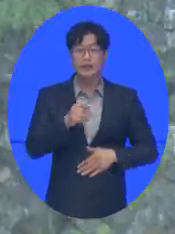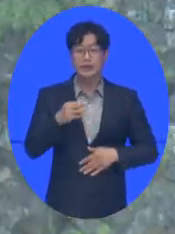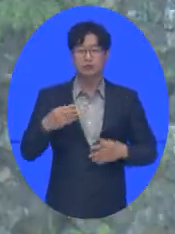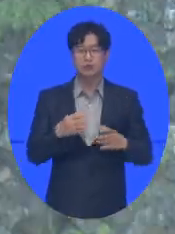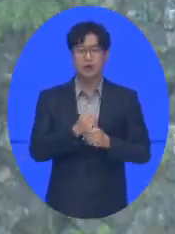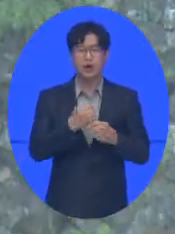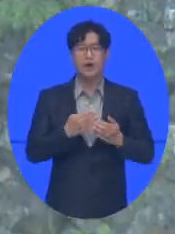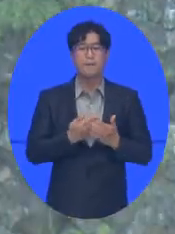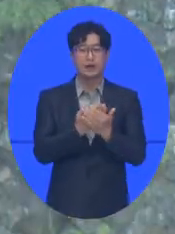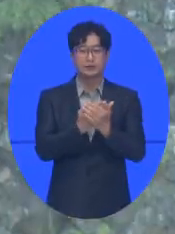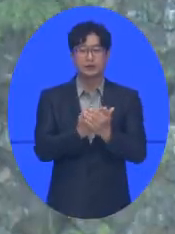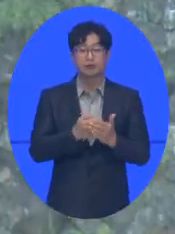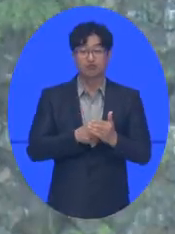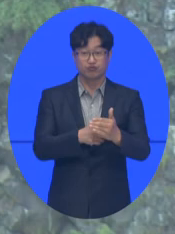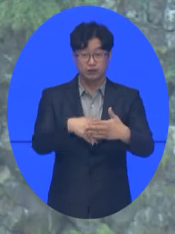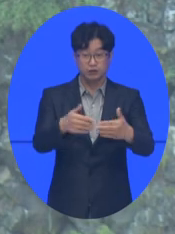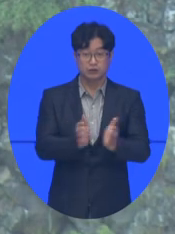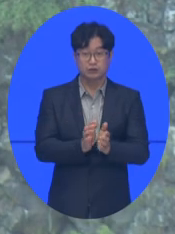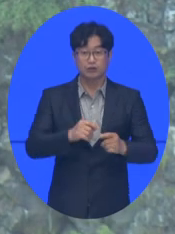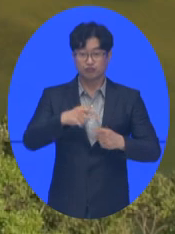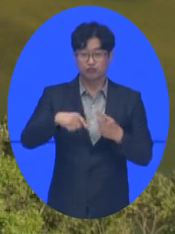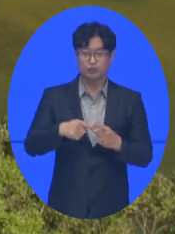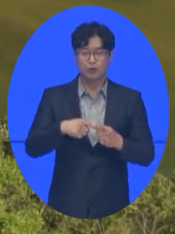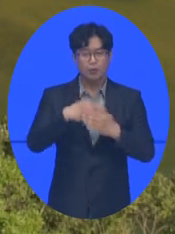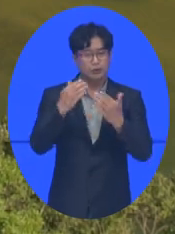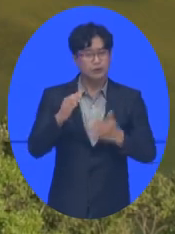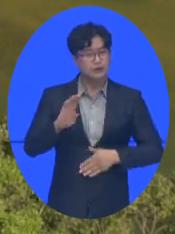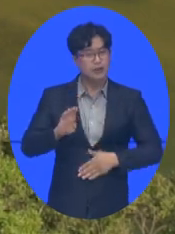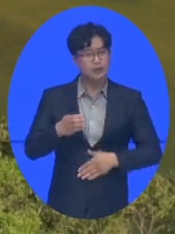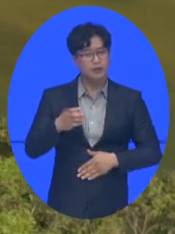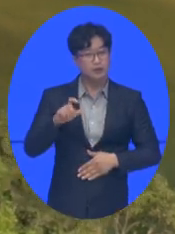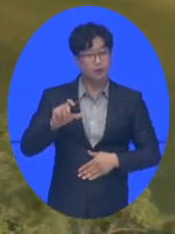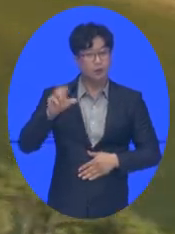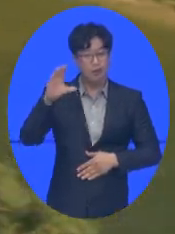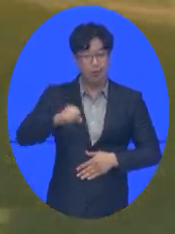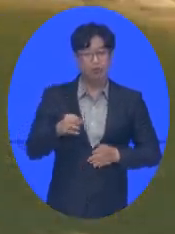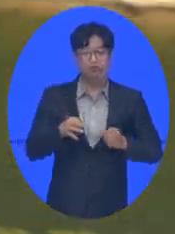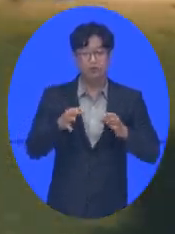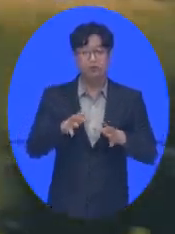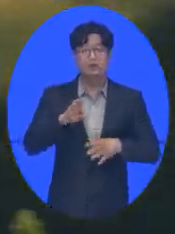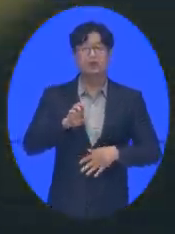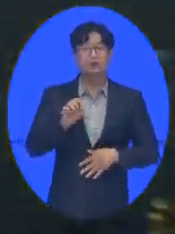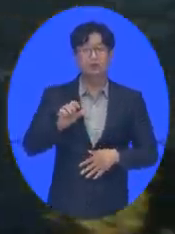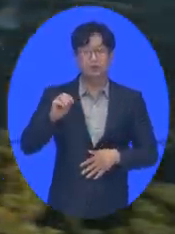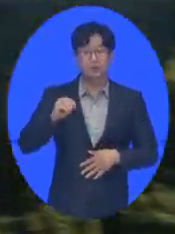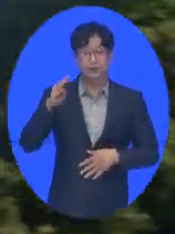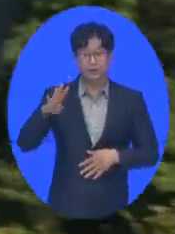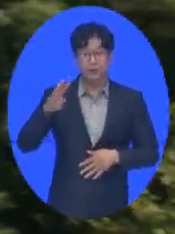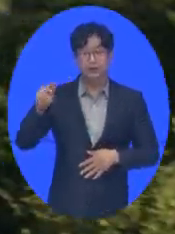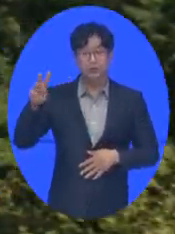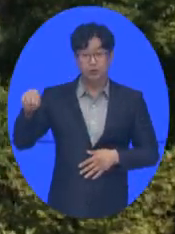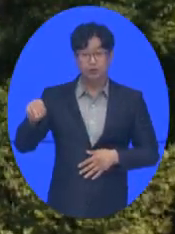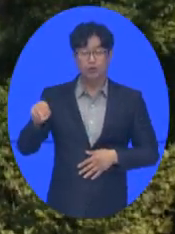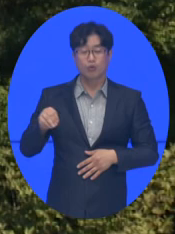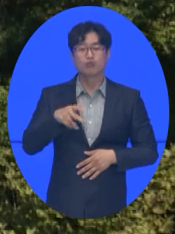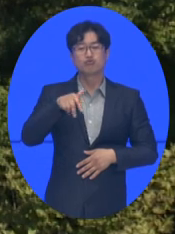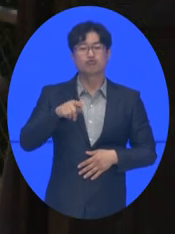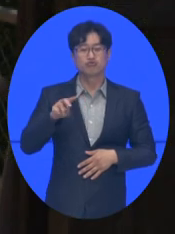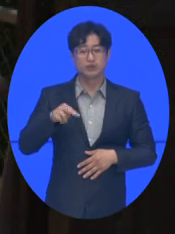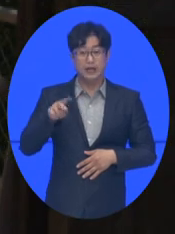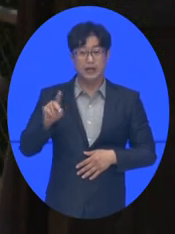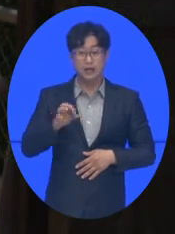종합발전 추진단을 운영하고 있으며 총 사업비 415억 원을 투입해 45.4km의 한탄강 주상절리길을